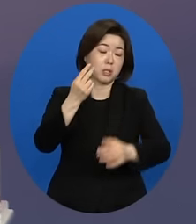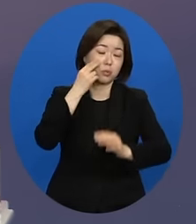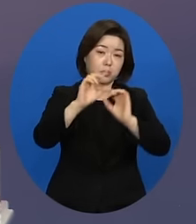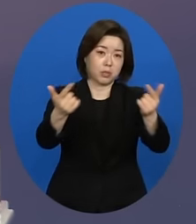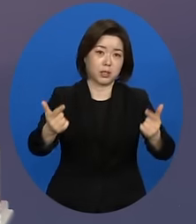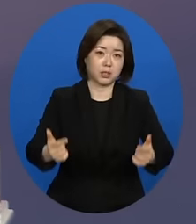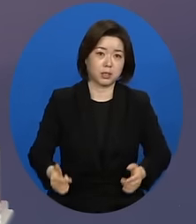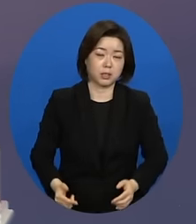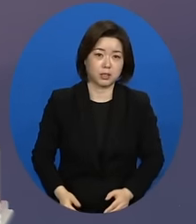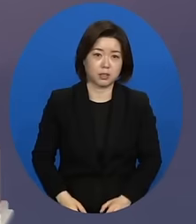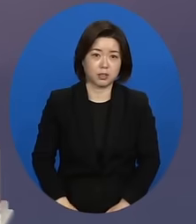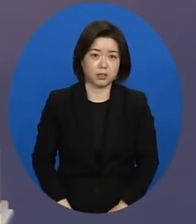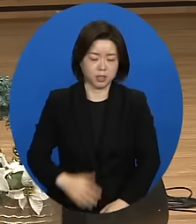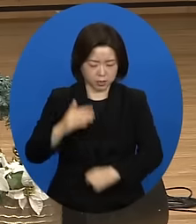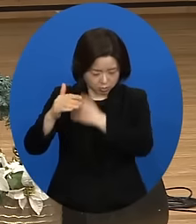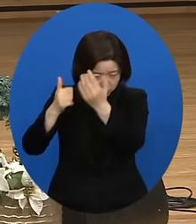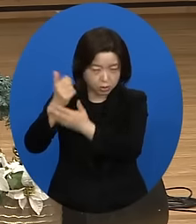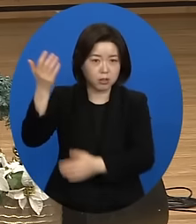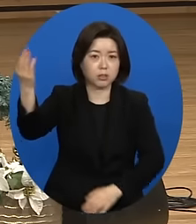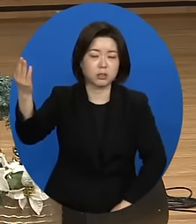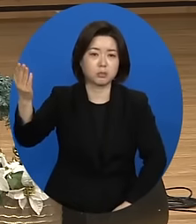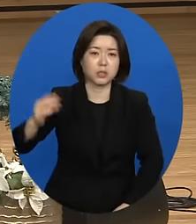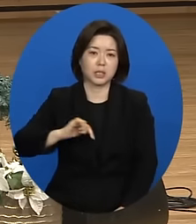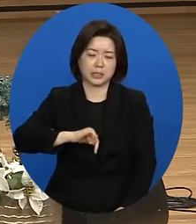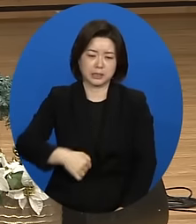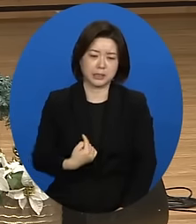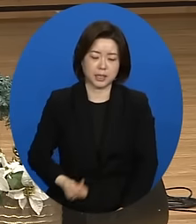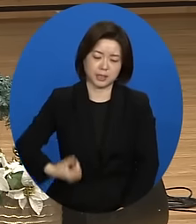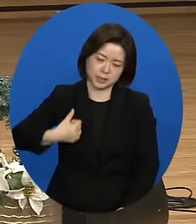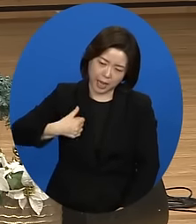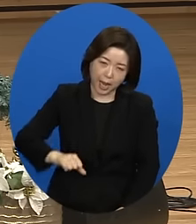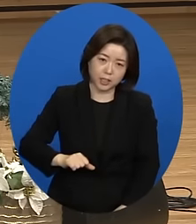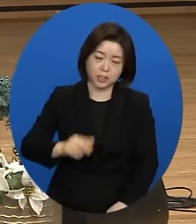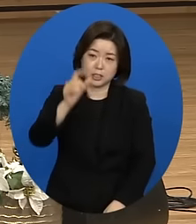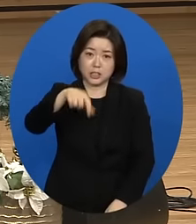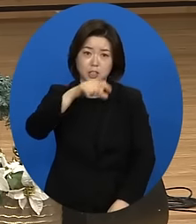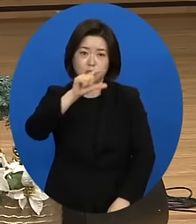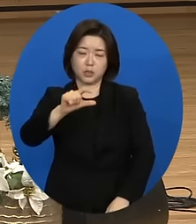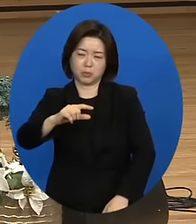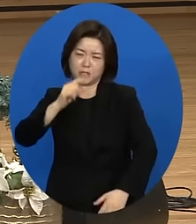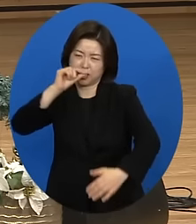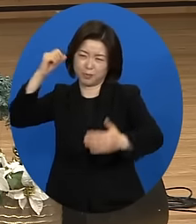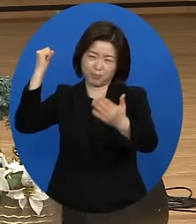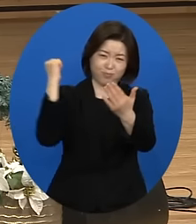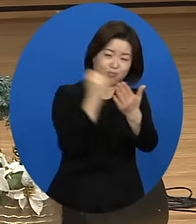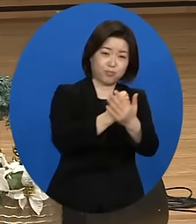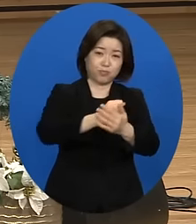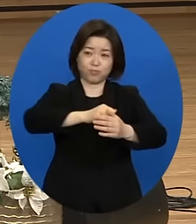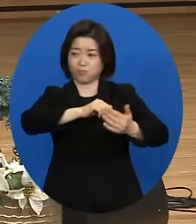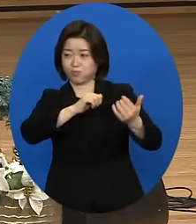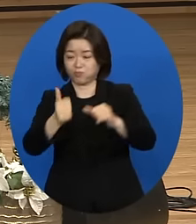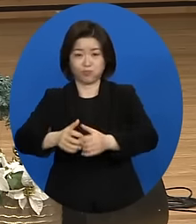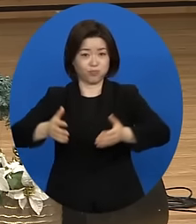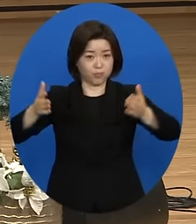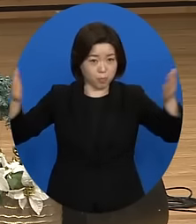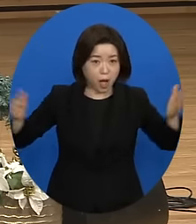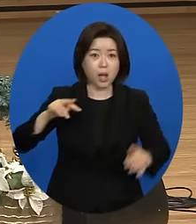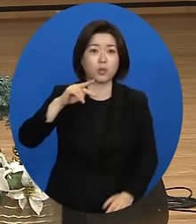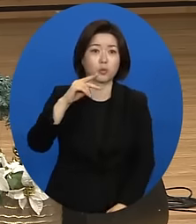여러분. 하나님이 자기의 아들을 십자가에 못 박아